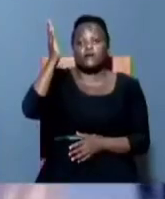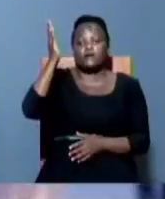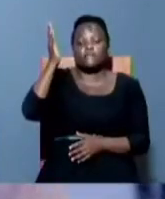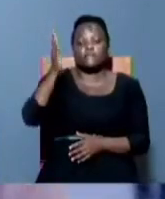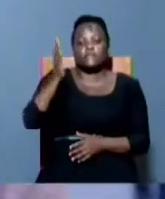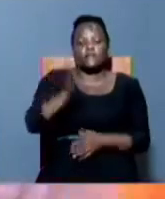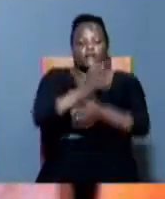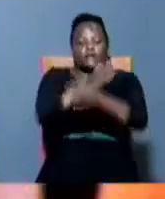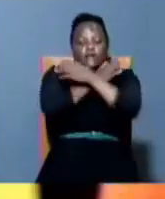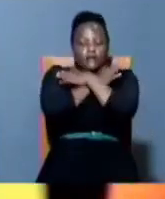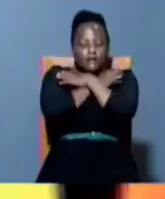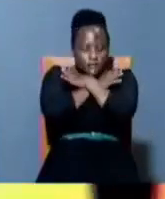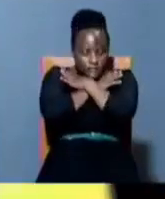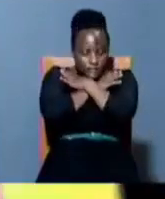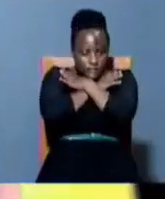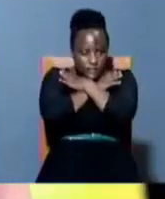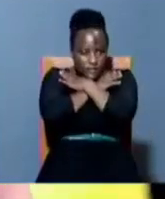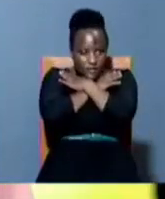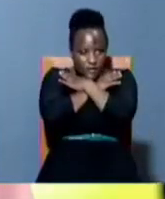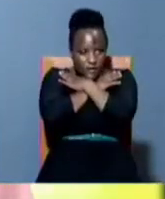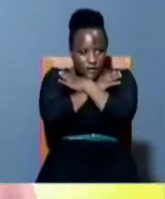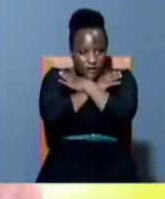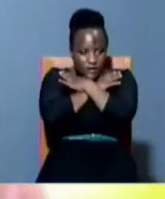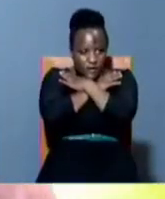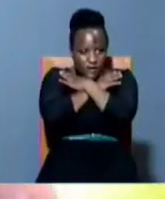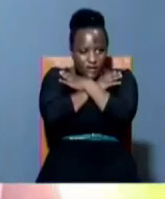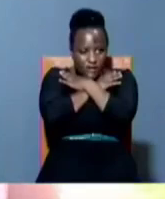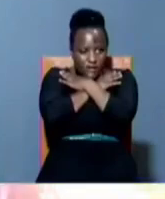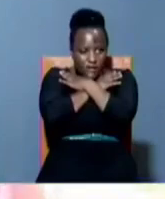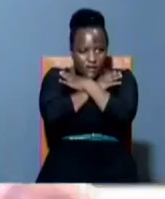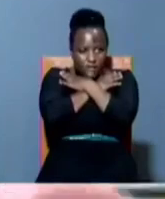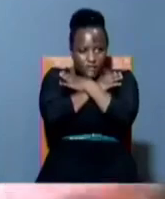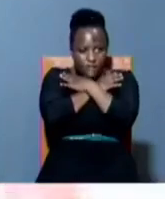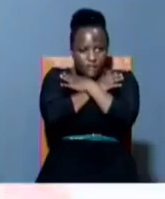Neema yake ku